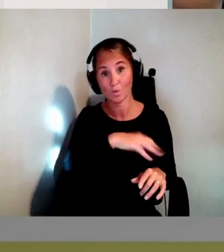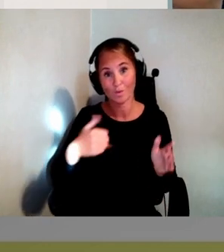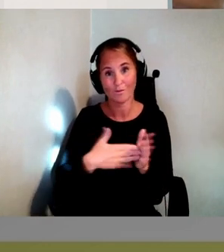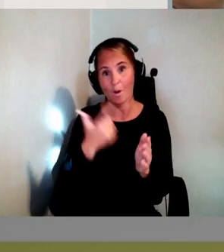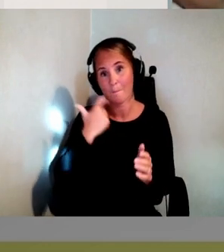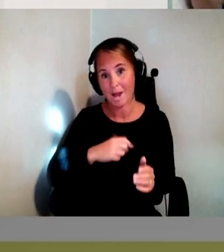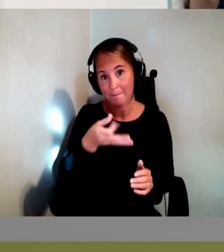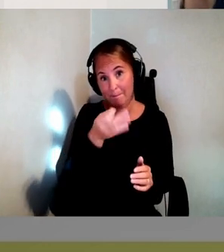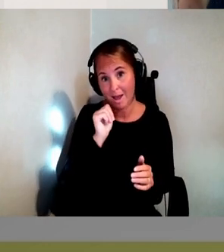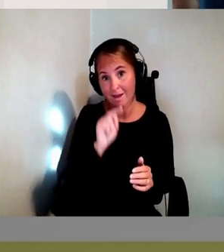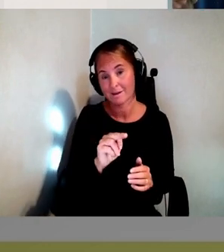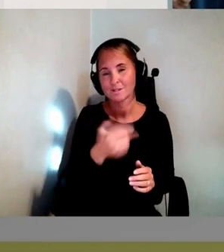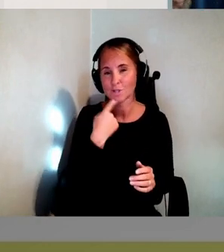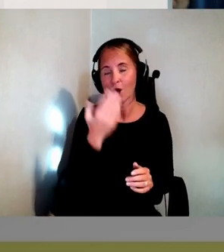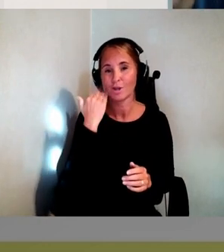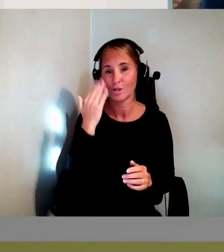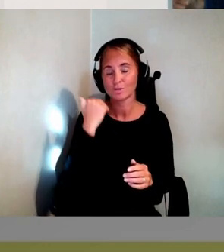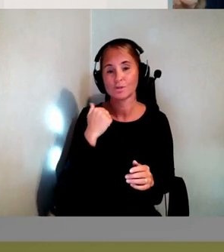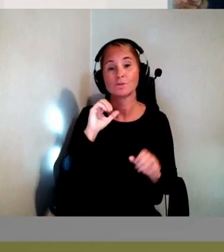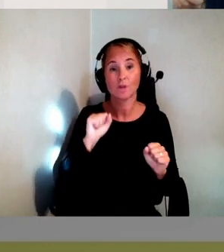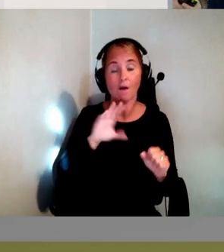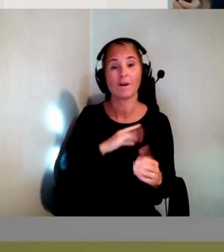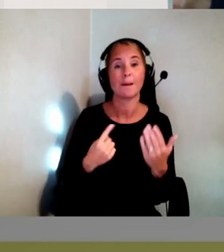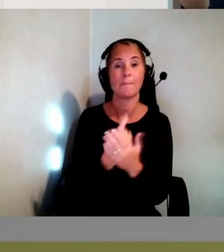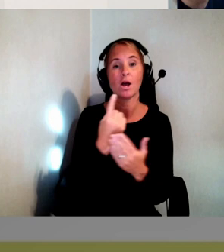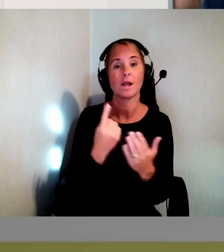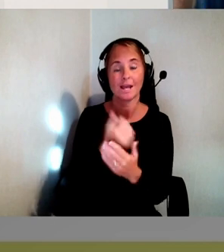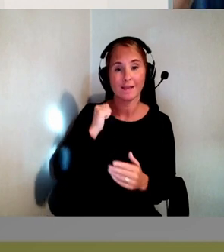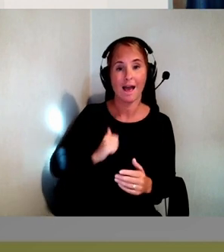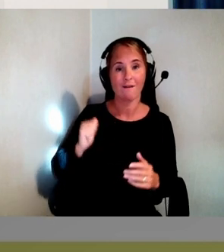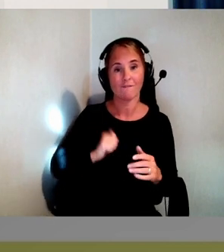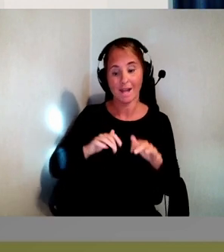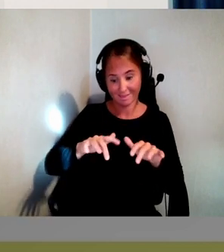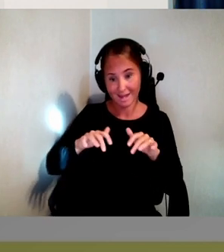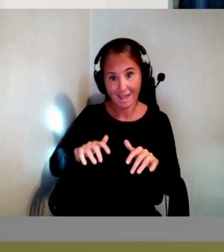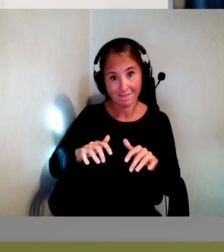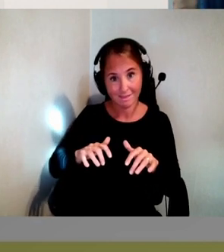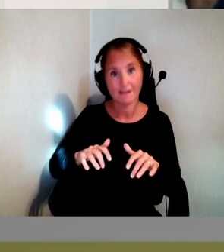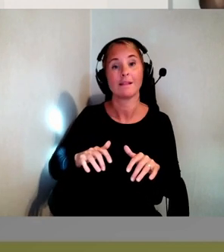lite som Per sa man ska kunna nå allting med tangentbord Det är en sån här